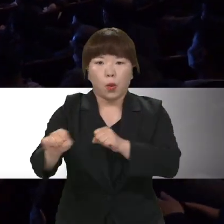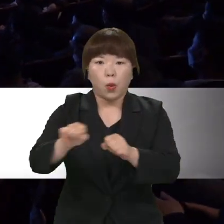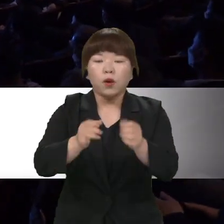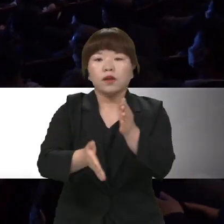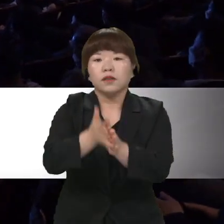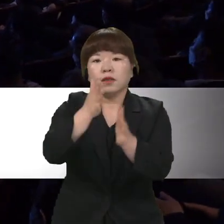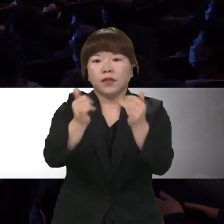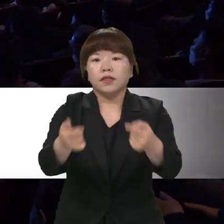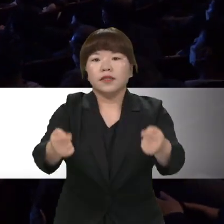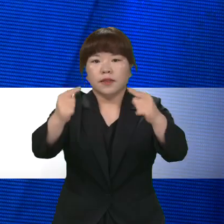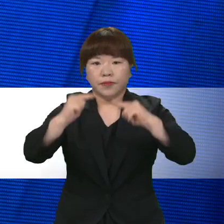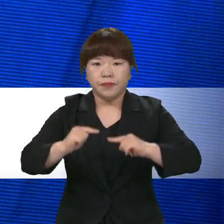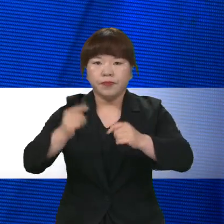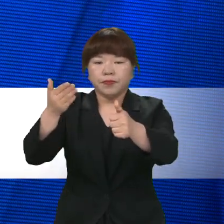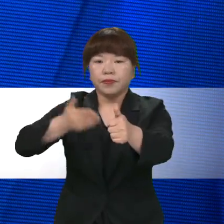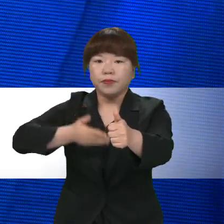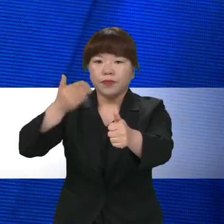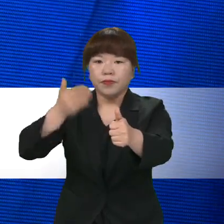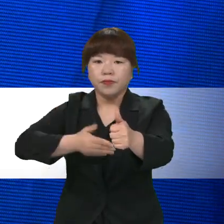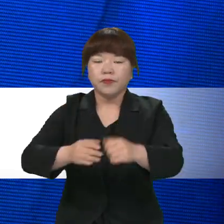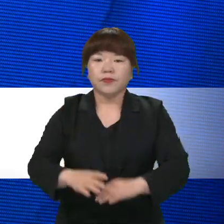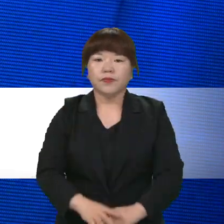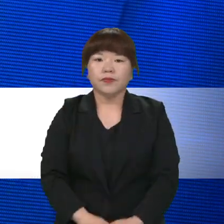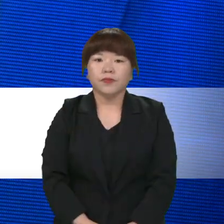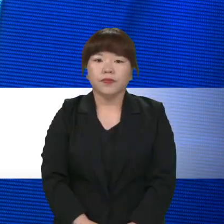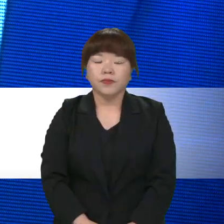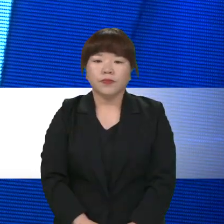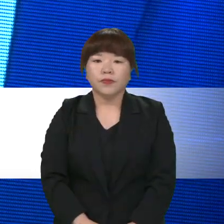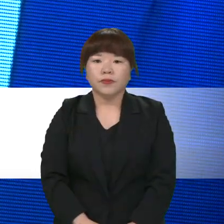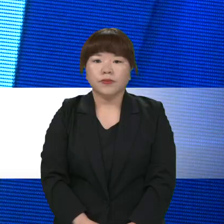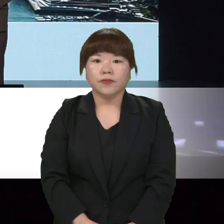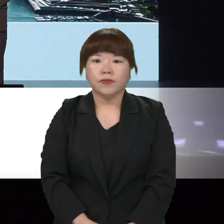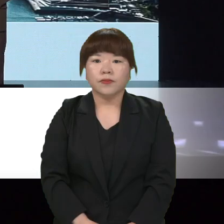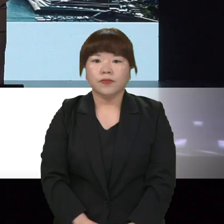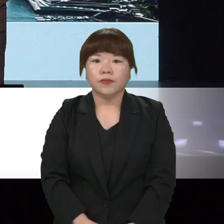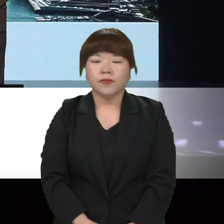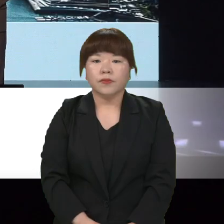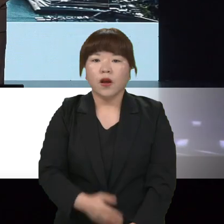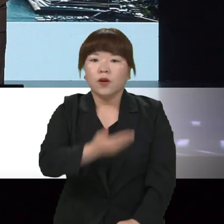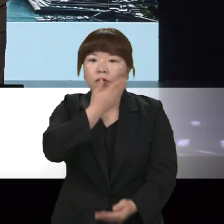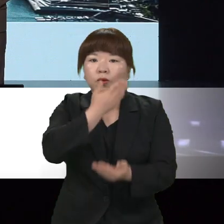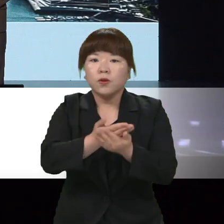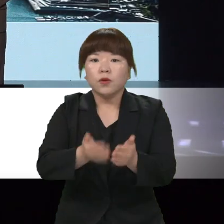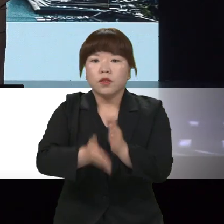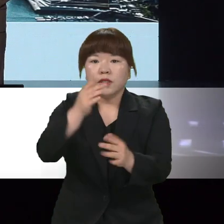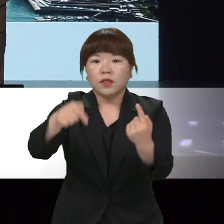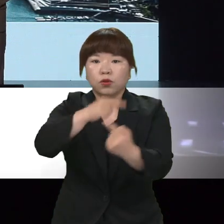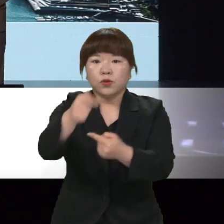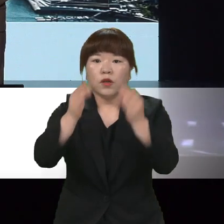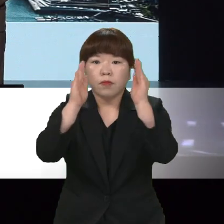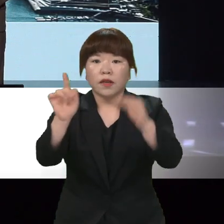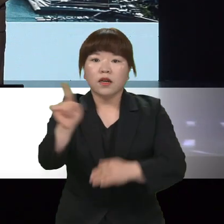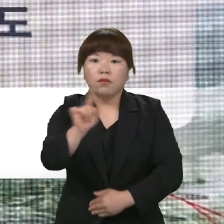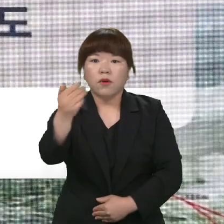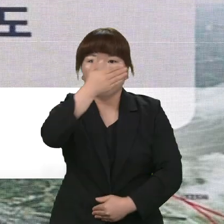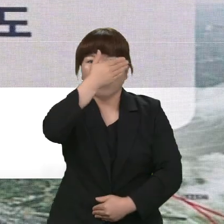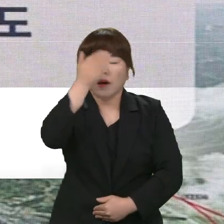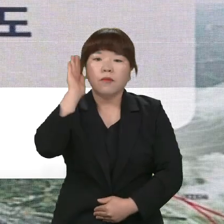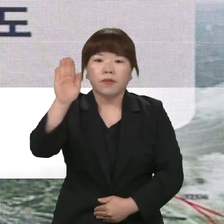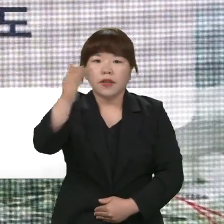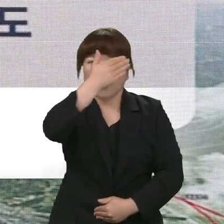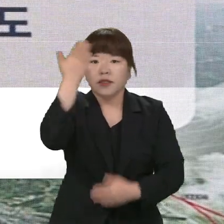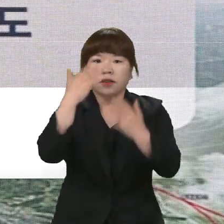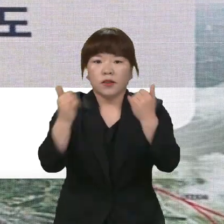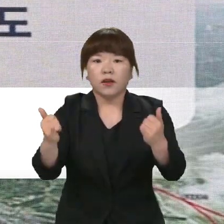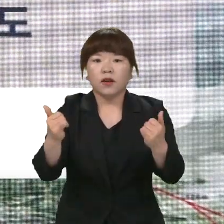여정의 시민들이 적극 동참해 줄 것을 부탁했습니다 민선 8개 주요 시정 방향은 미래 청렴